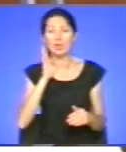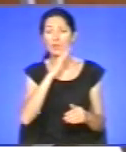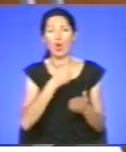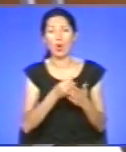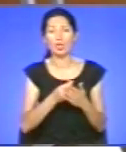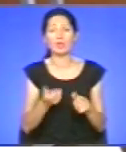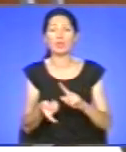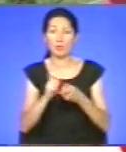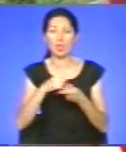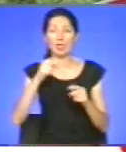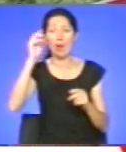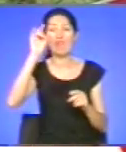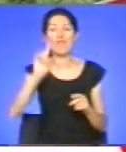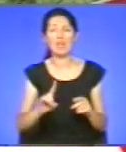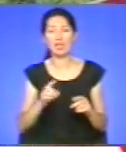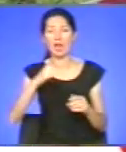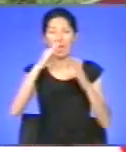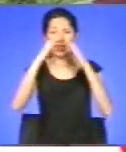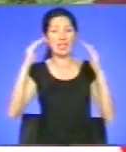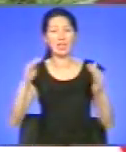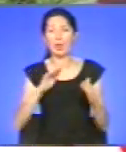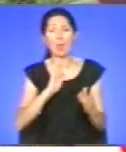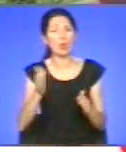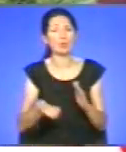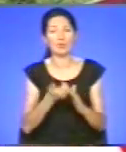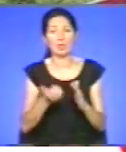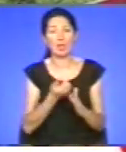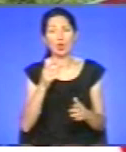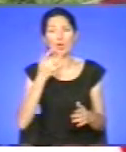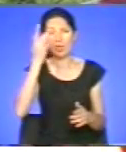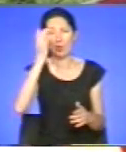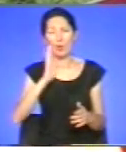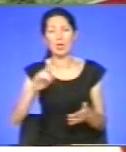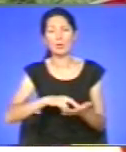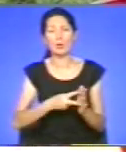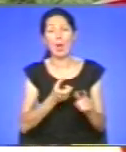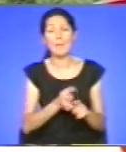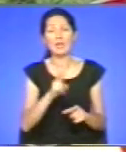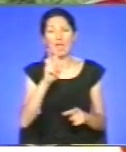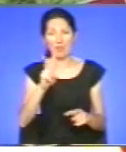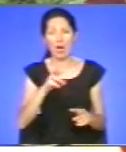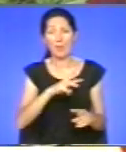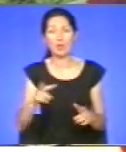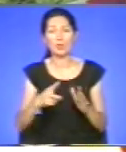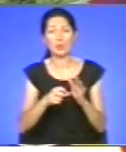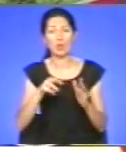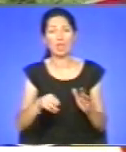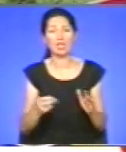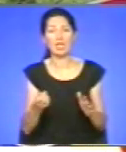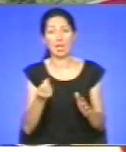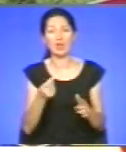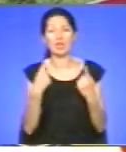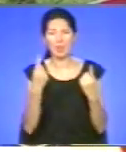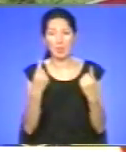було недостатньо. На літо в нас було заплановано більше як 2 мільйони 800 тисяч гривень капітальних видатків